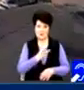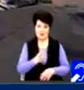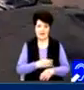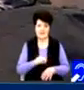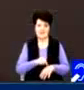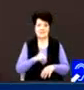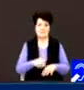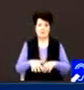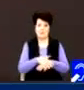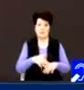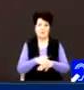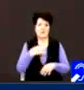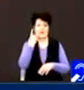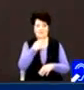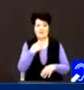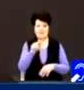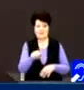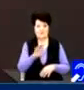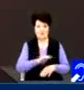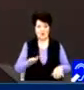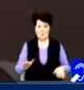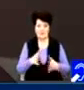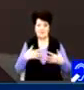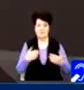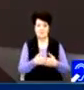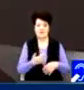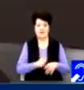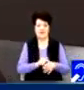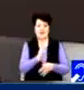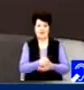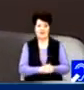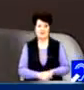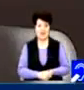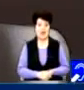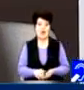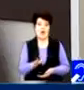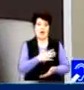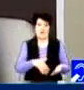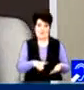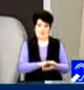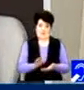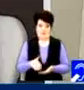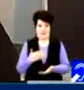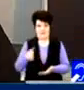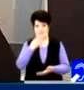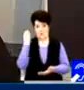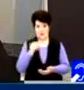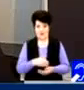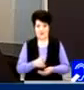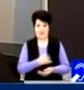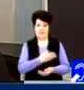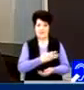sensibilizeze publicul față de acești copii și familiile din care fac parte societatea să fie mai tolerantă față de noi ne dorim